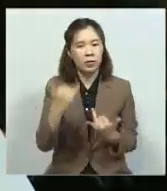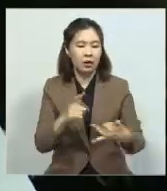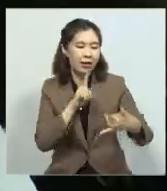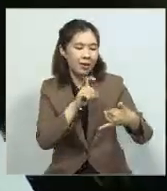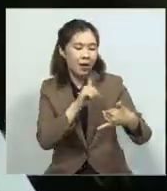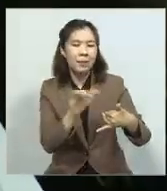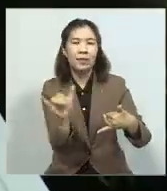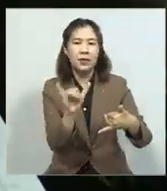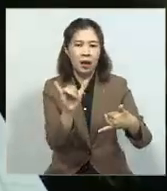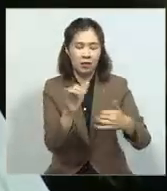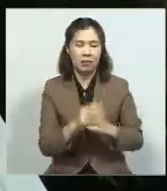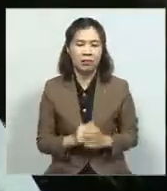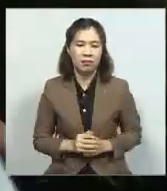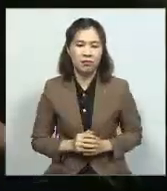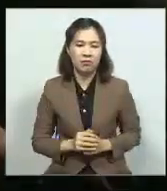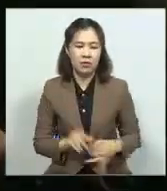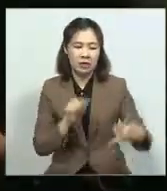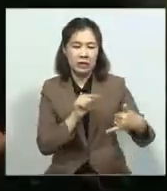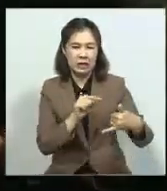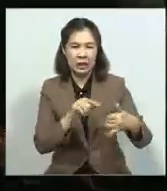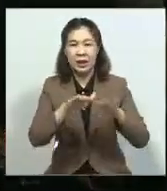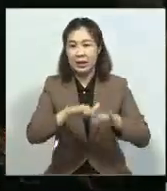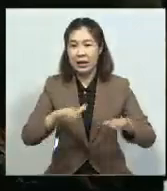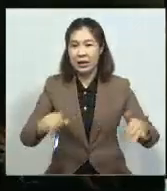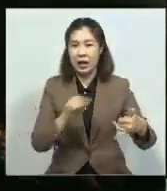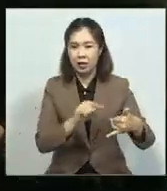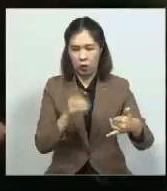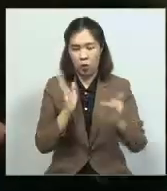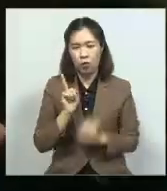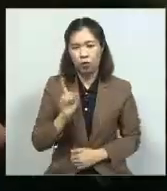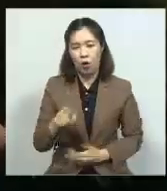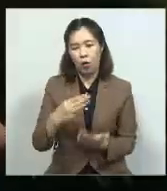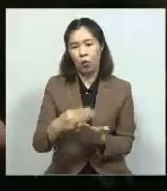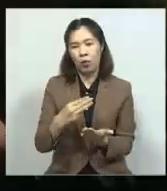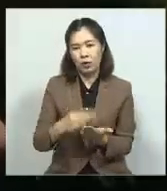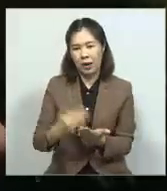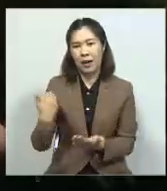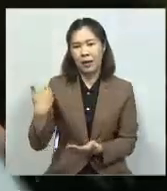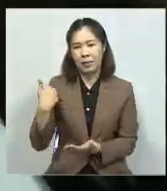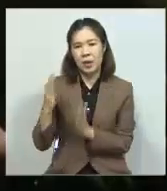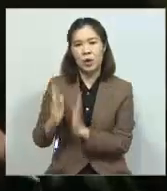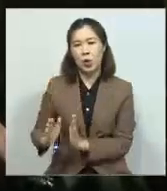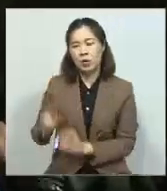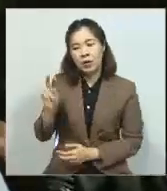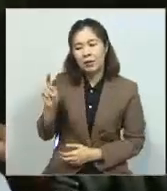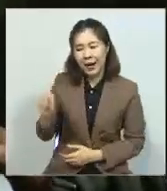แล้วก็การสอบปากคำเด็กก็รู้ใช่ไหมว่าจะต้องมีสหวิชาชีพต้องมีอัยการก็ต้องนัด